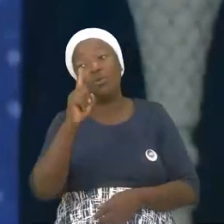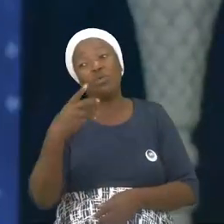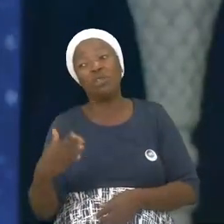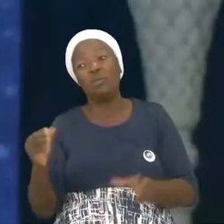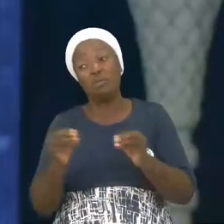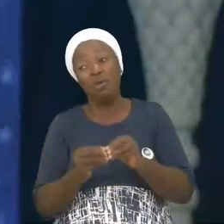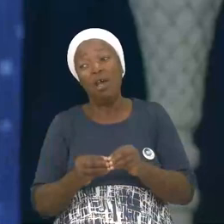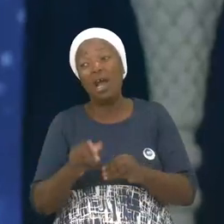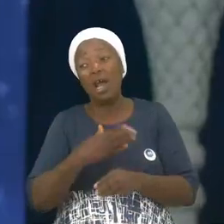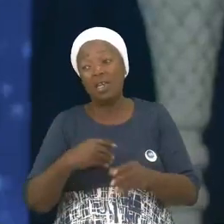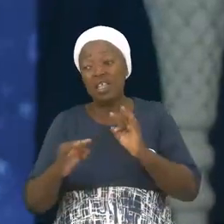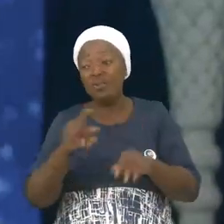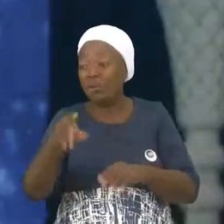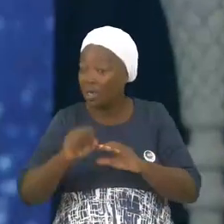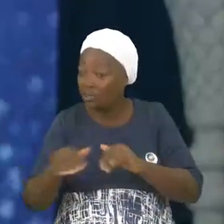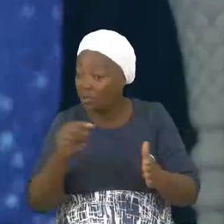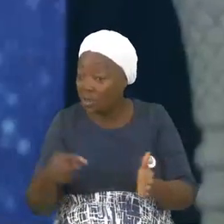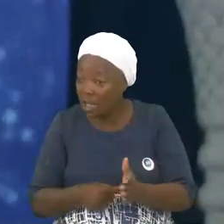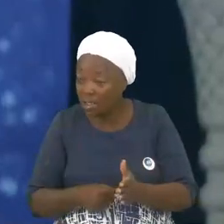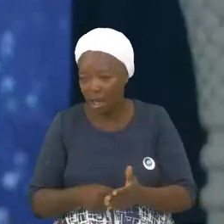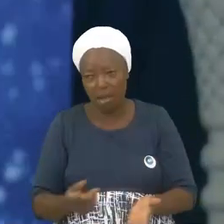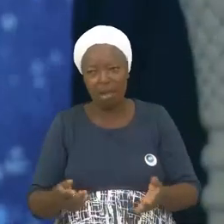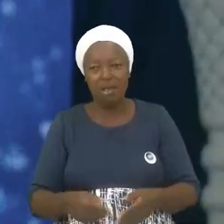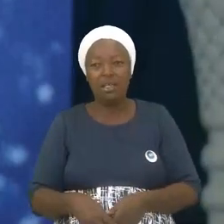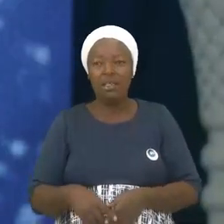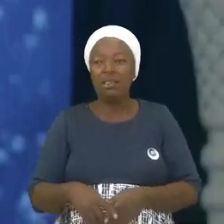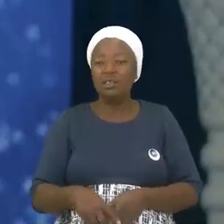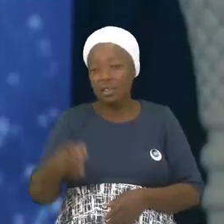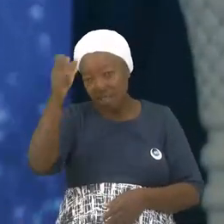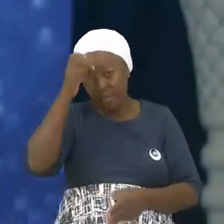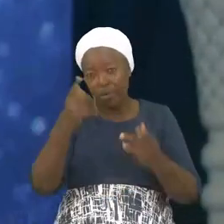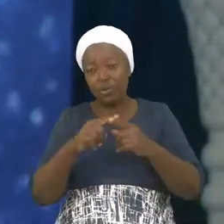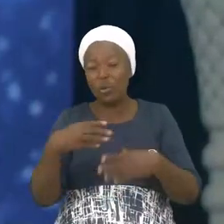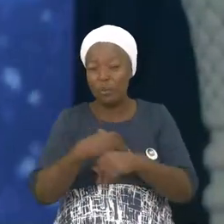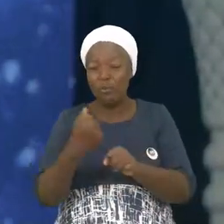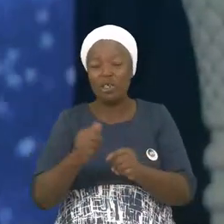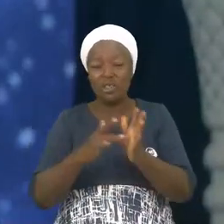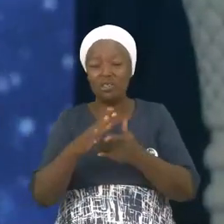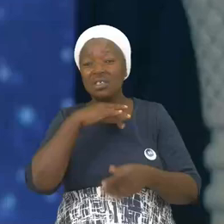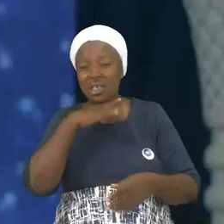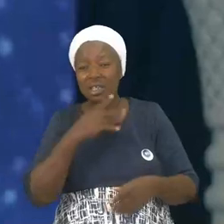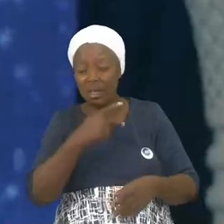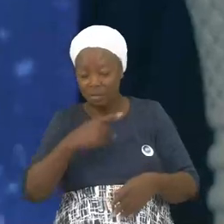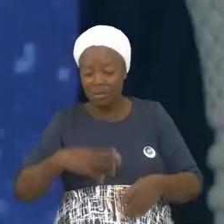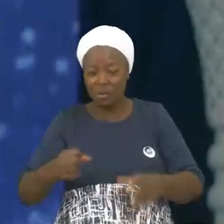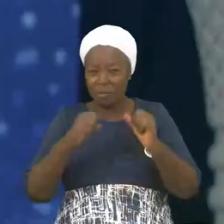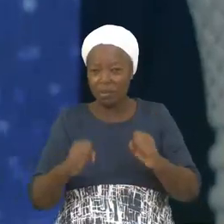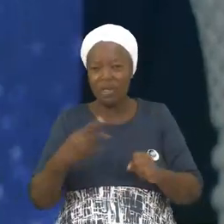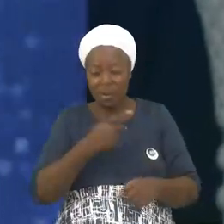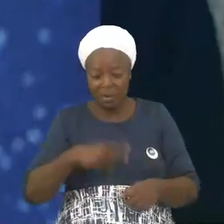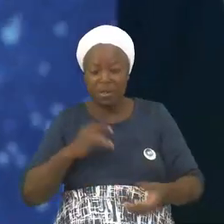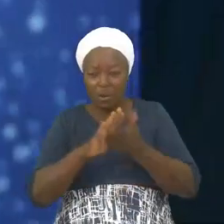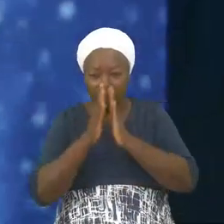Alors, il vient encore et dit, oh, une seule chose de plus, si tu peux seulement le faire, il voulait le